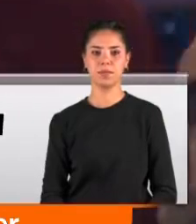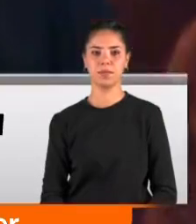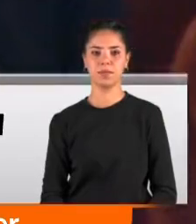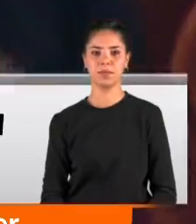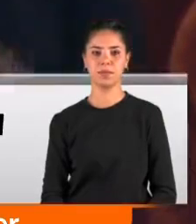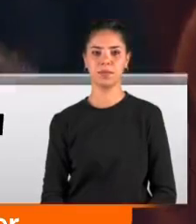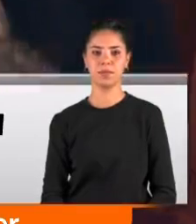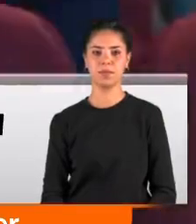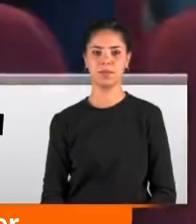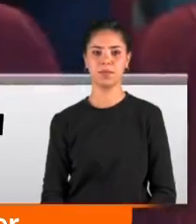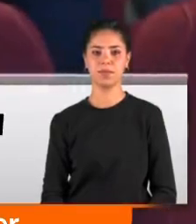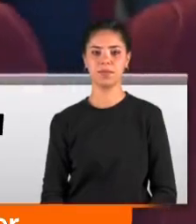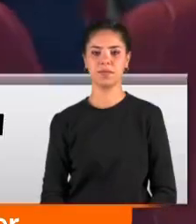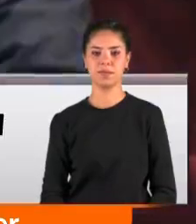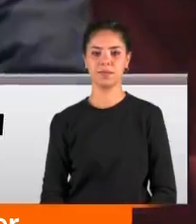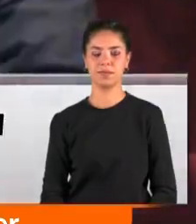Maşallah.